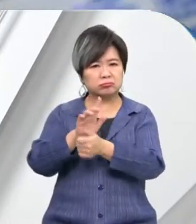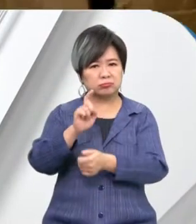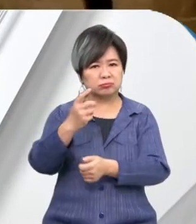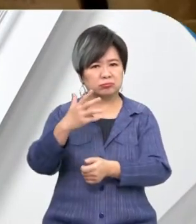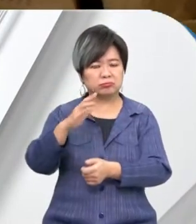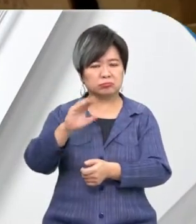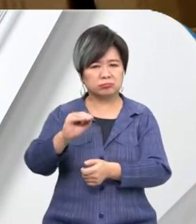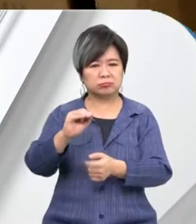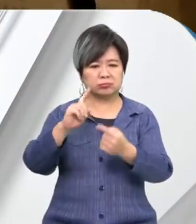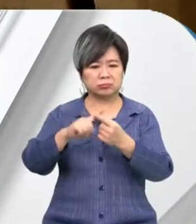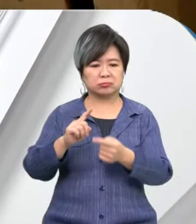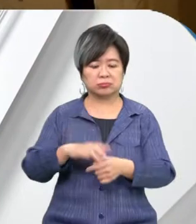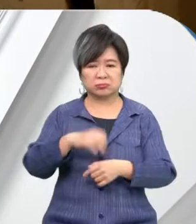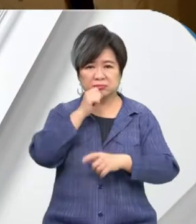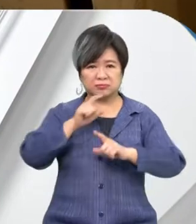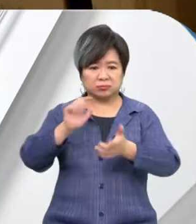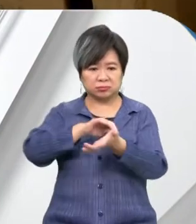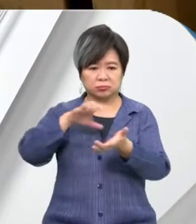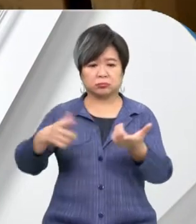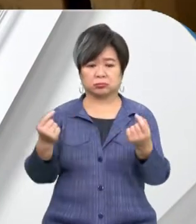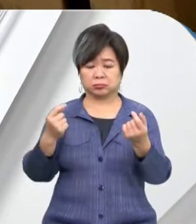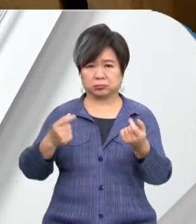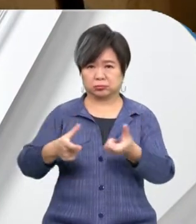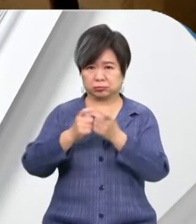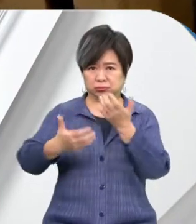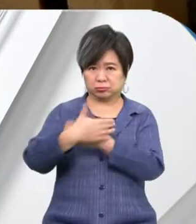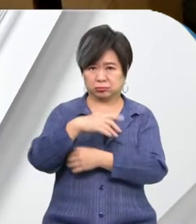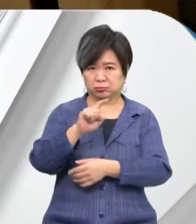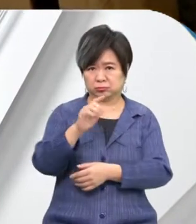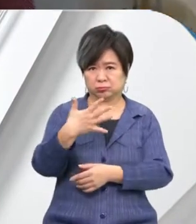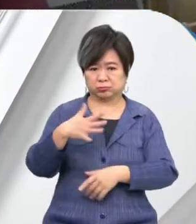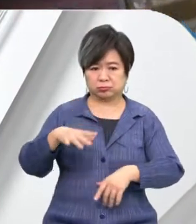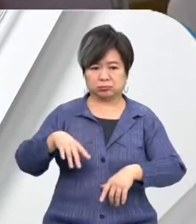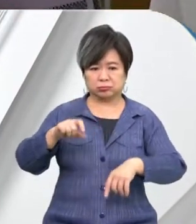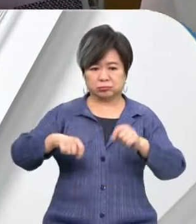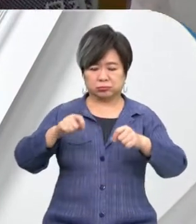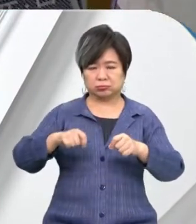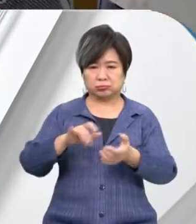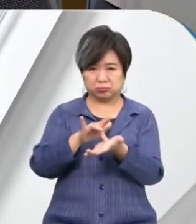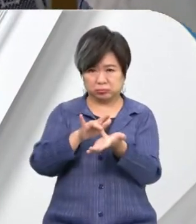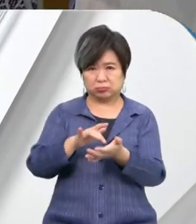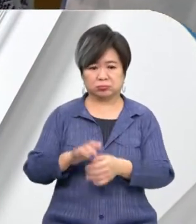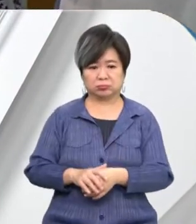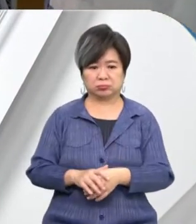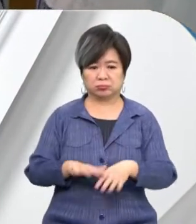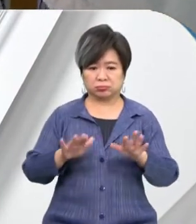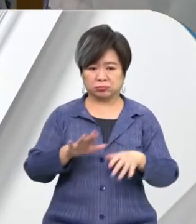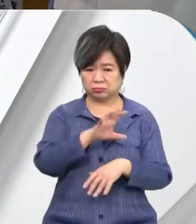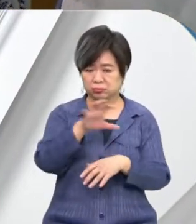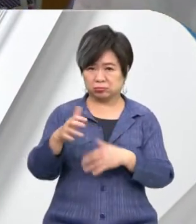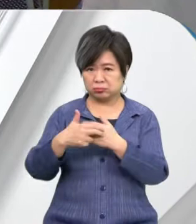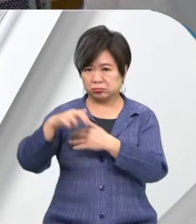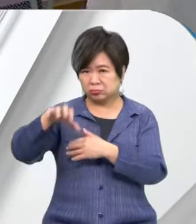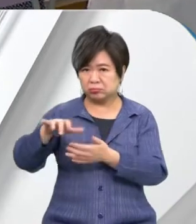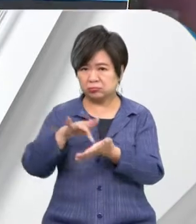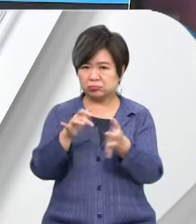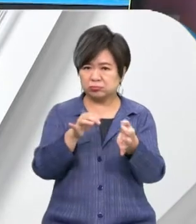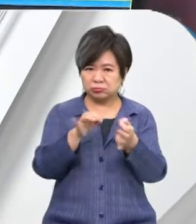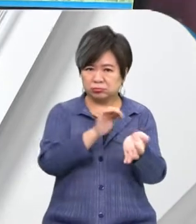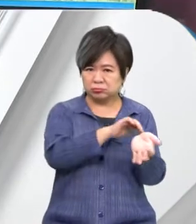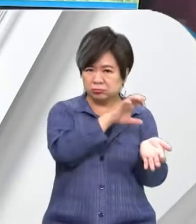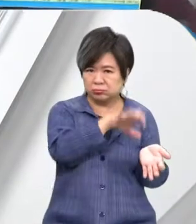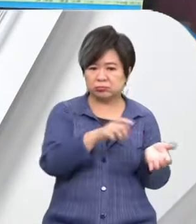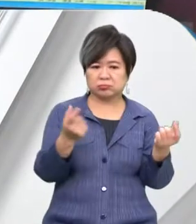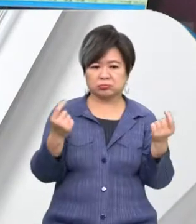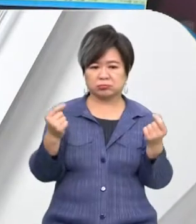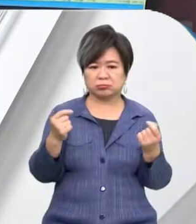推动的天气医院，一回收的1500人公升的高期的药的。一下推动各乡镇的卫生所、药房、医院都